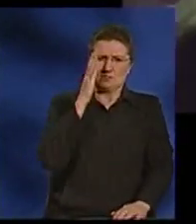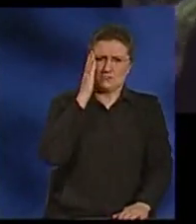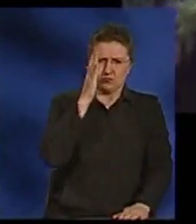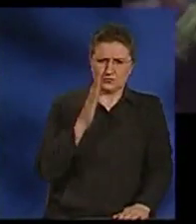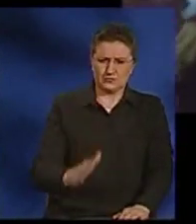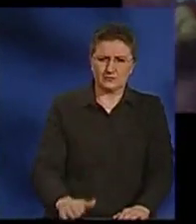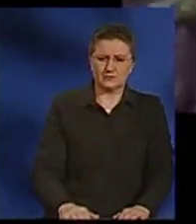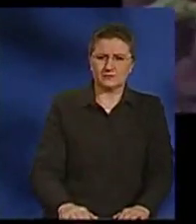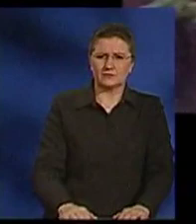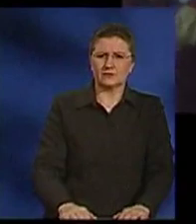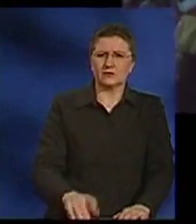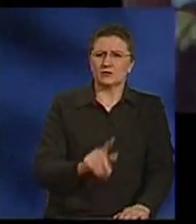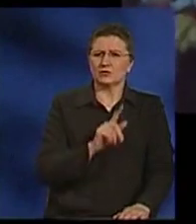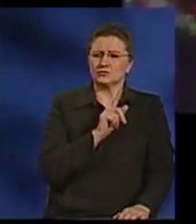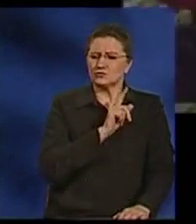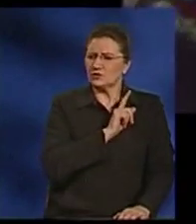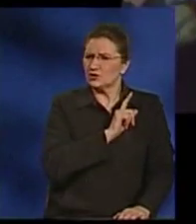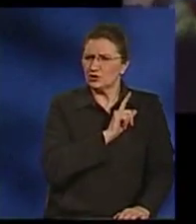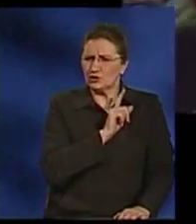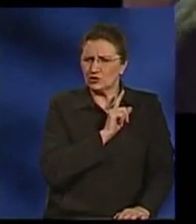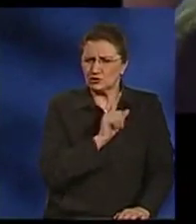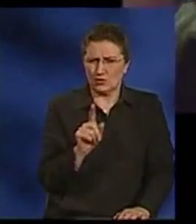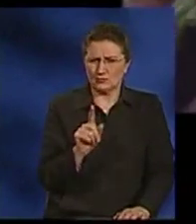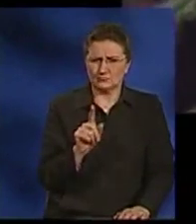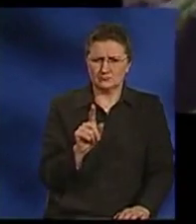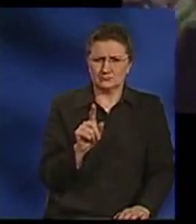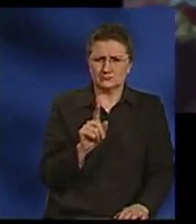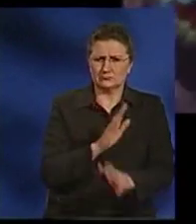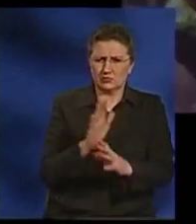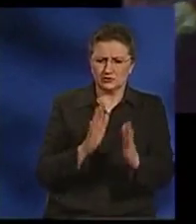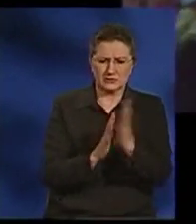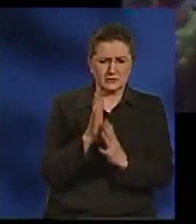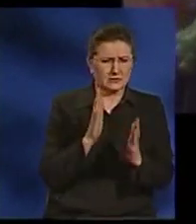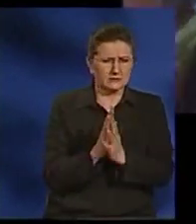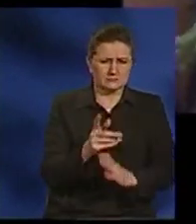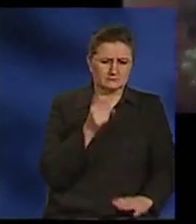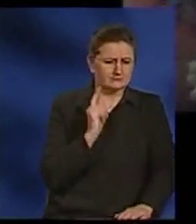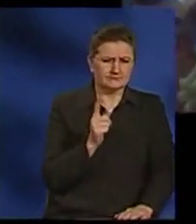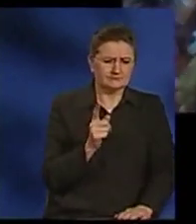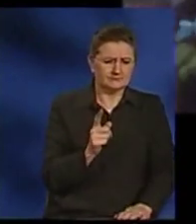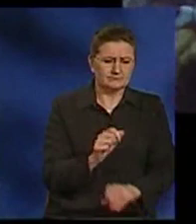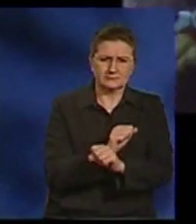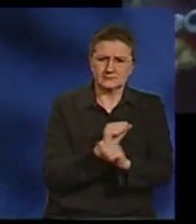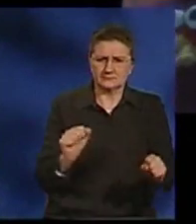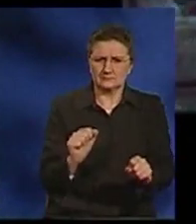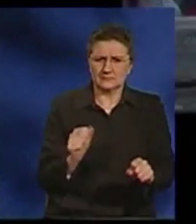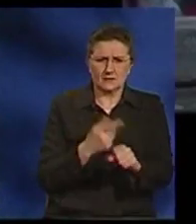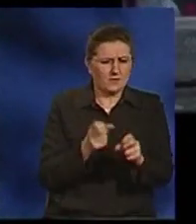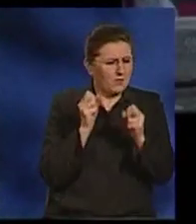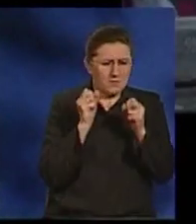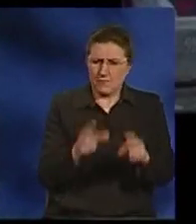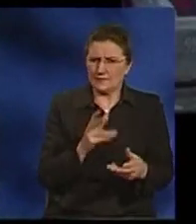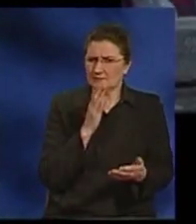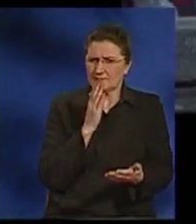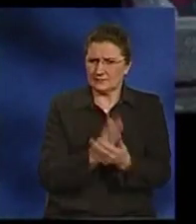еще Чтобы ни единое существо не прикасалось к этим подозрительным корням Разыскать их и уничтожить Они небезопасны